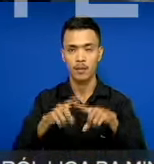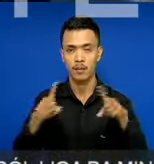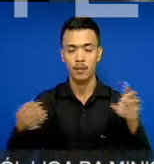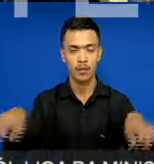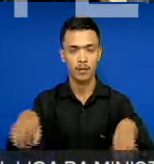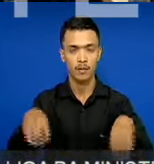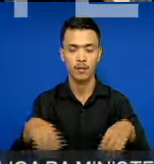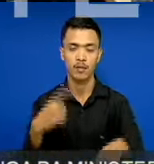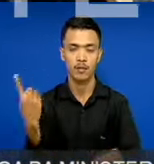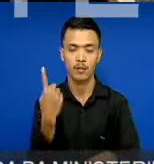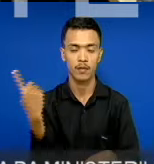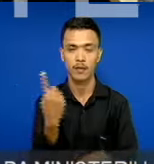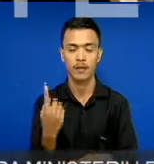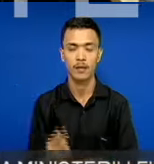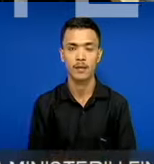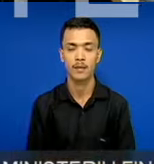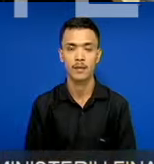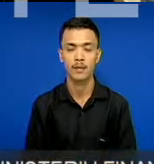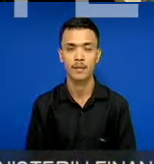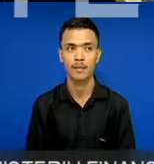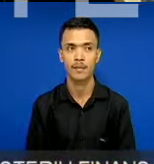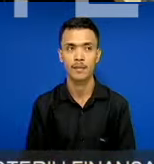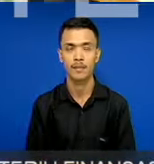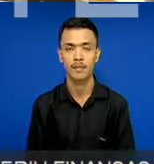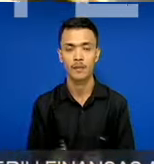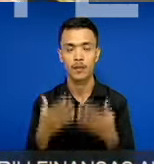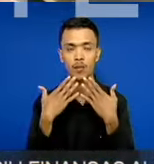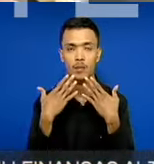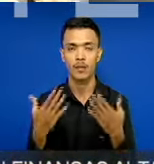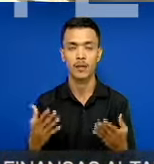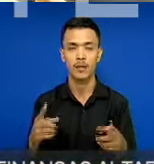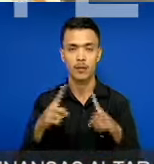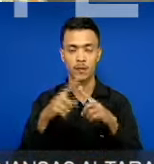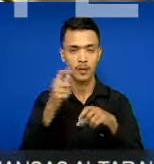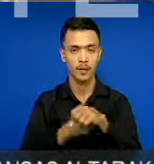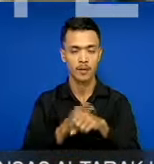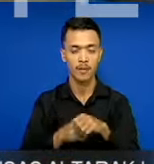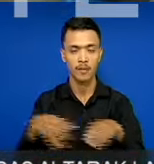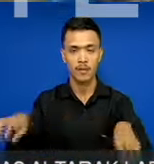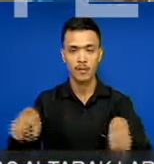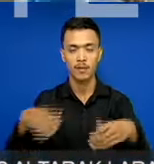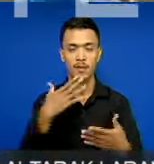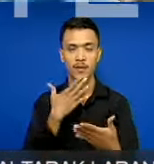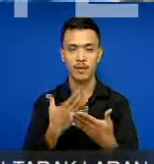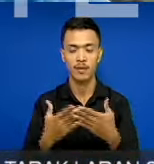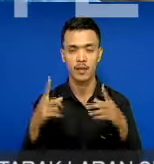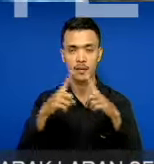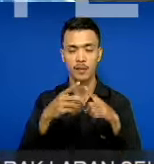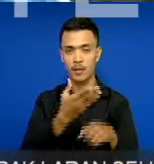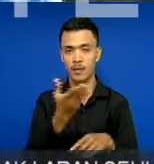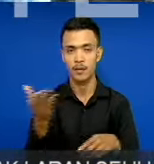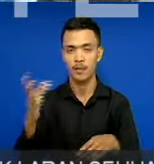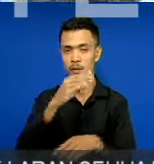se to Agustus tre. Obrigada bai tepot ninia tempo, ami bele da dalian hoita, no bom trabalho bai tepot no mos kolega sira seluk.